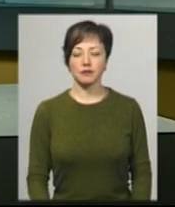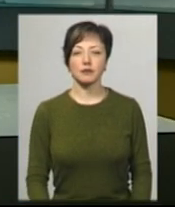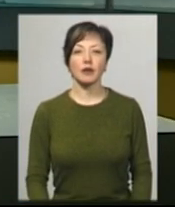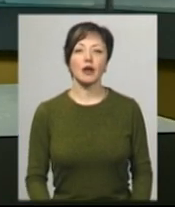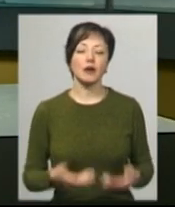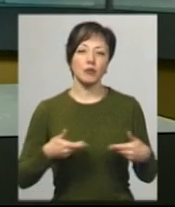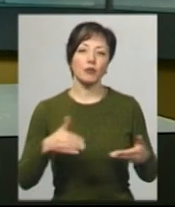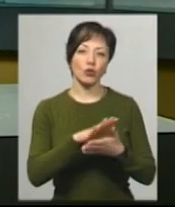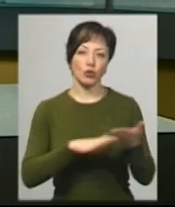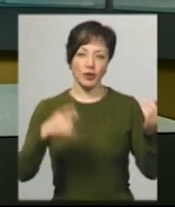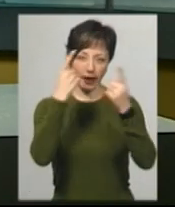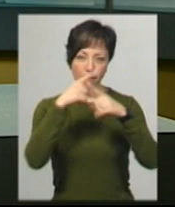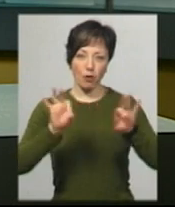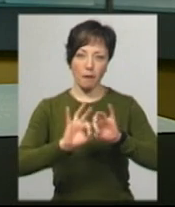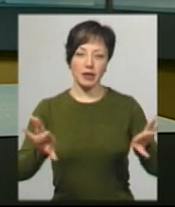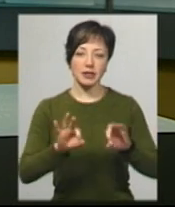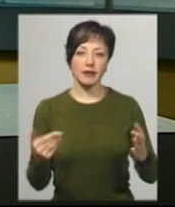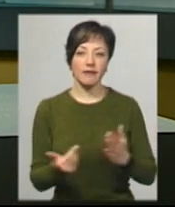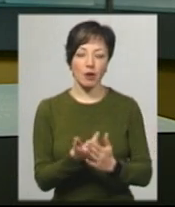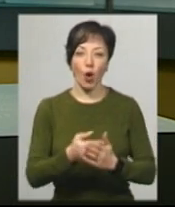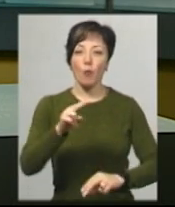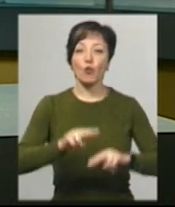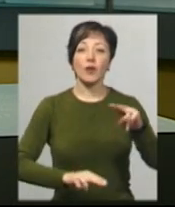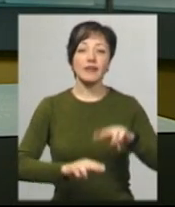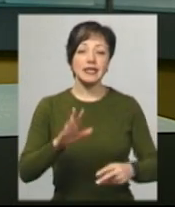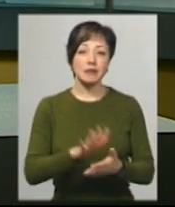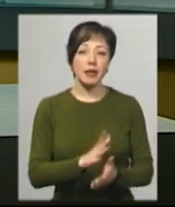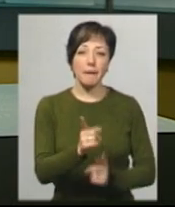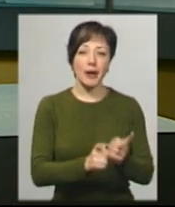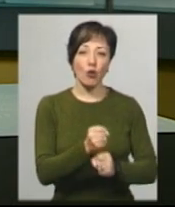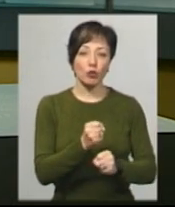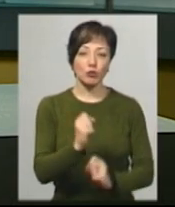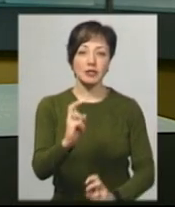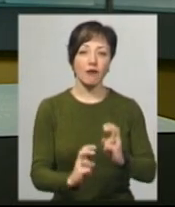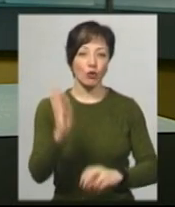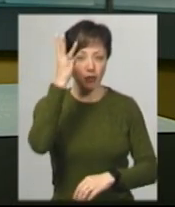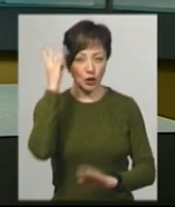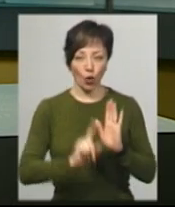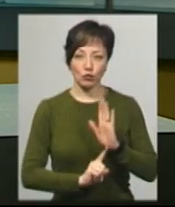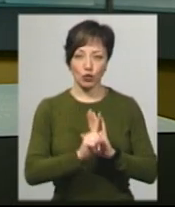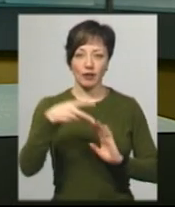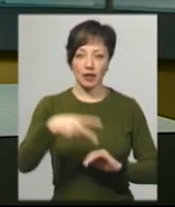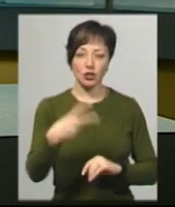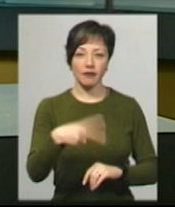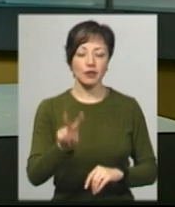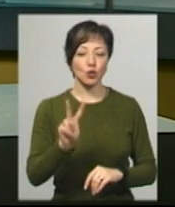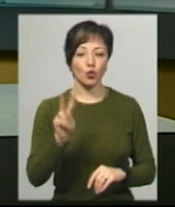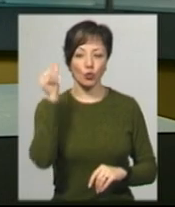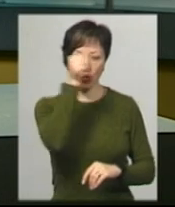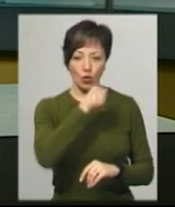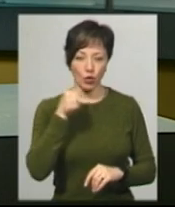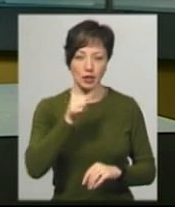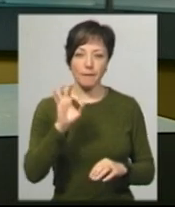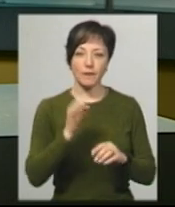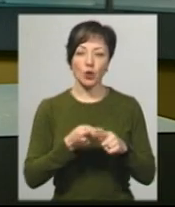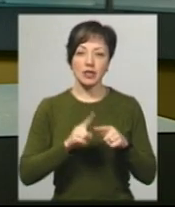Ми продовжуємо інформаційний випуск. Будівництво сміттєпереробного заводу у обласному центрі розпочнуть у 2022 році.